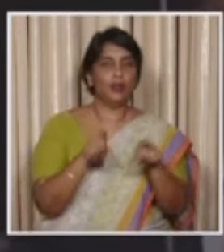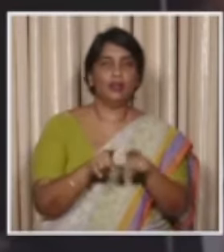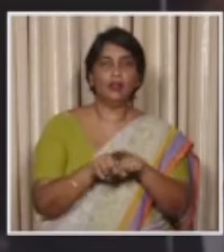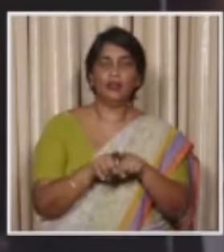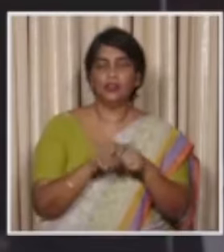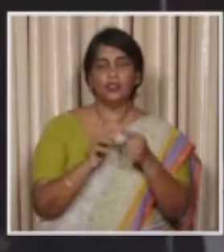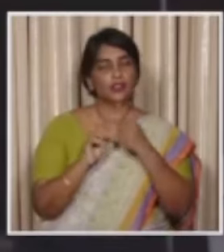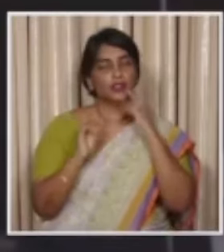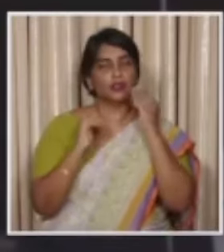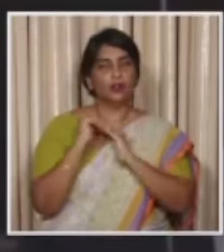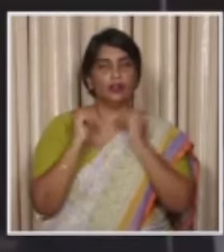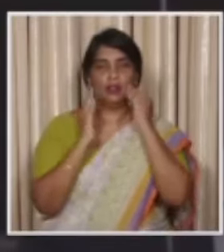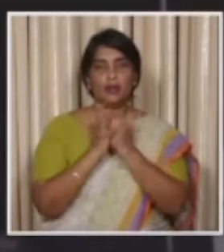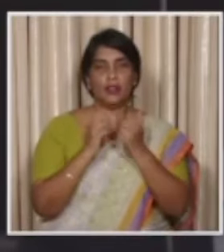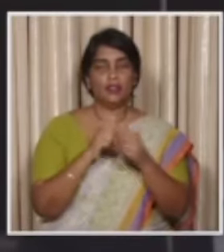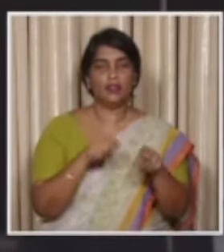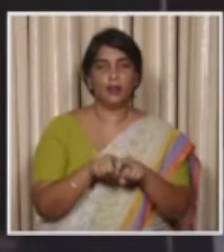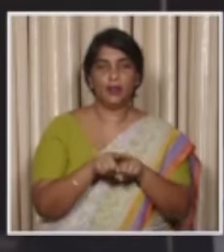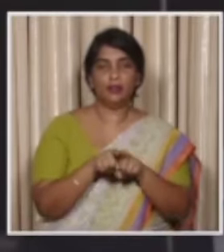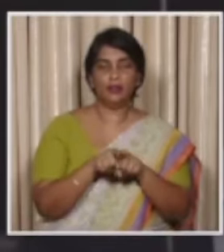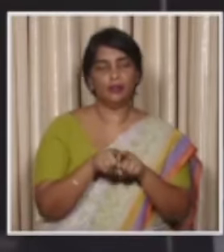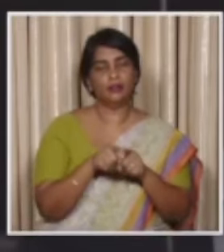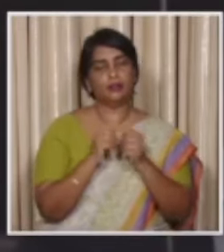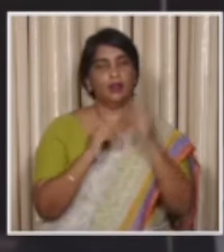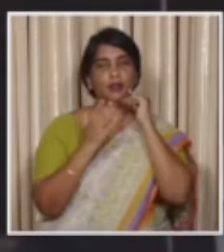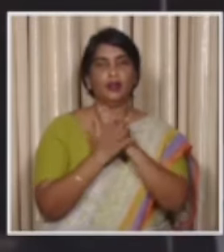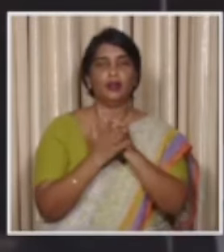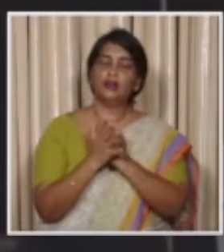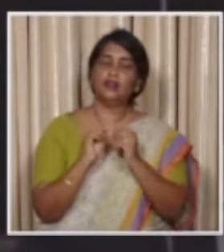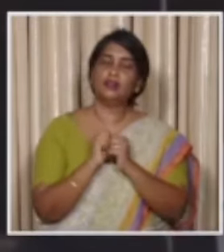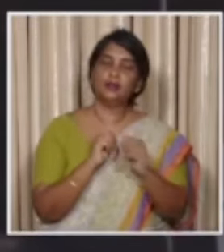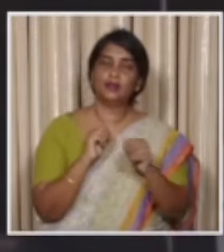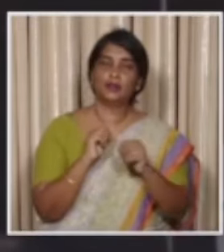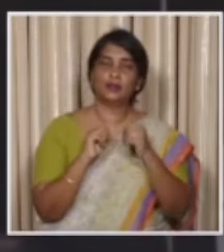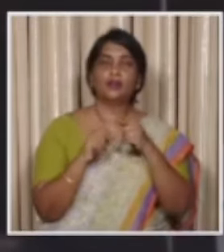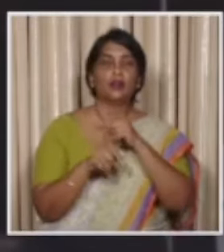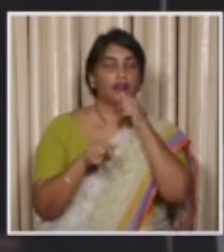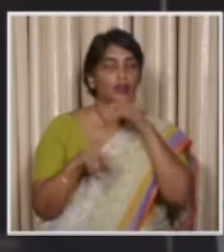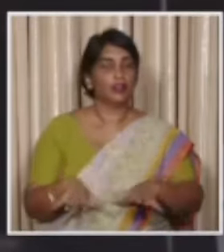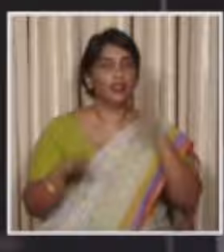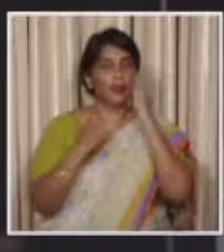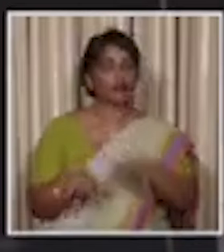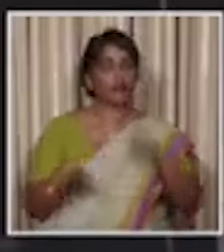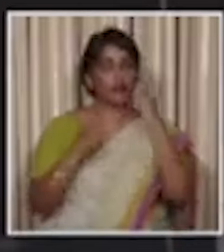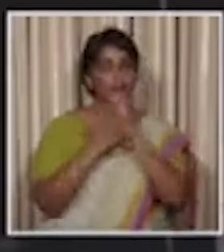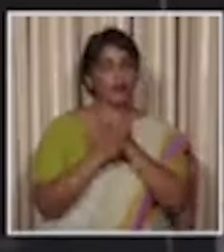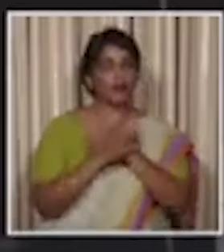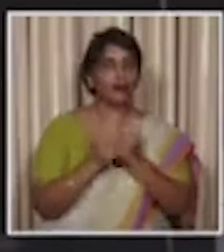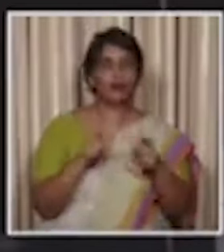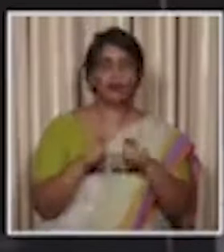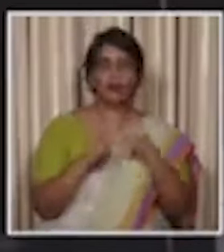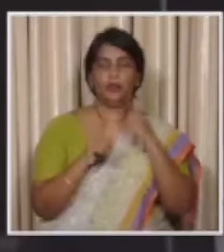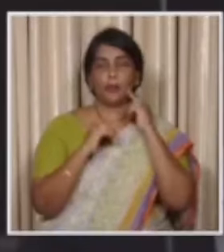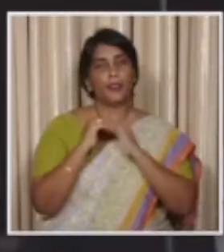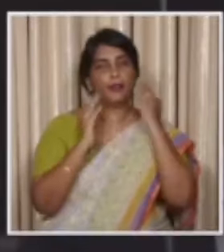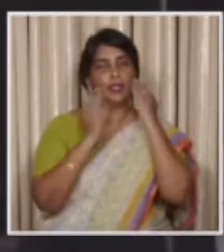ලක්ෂ මිලියන 2,300ක් පමණ වන්දි ලබා දෙන්න සිද්ධ වුණා. ගංවතුර බැහැල යන්න විශාල දවස් ප්‍රමාණයක්